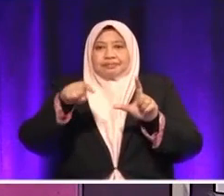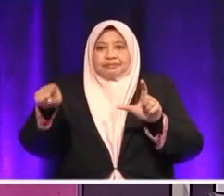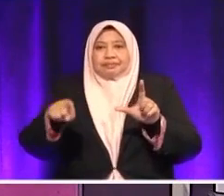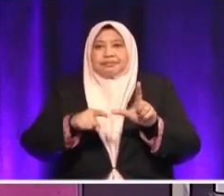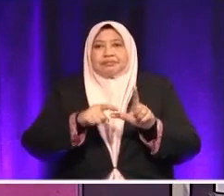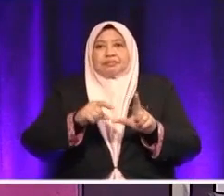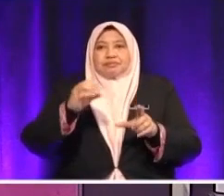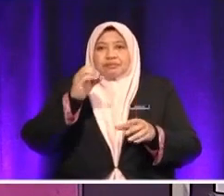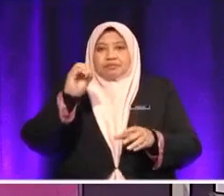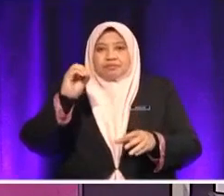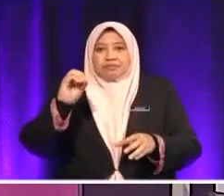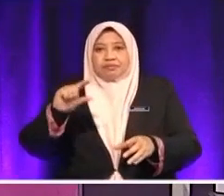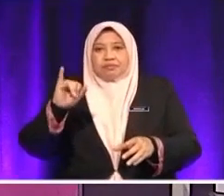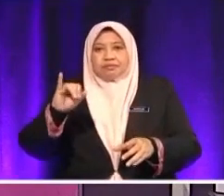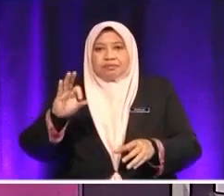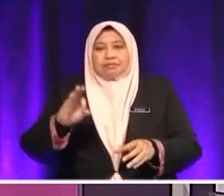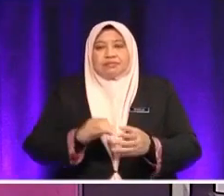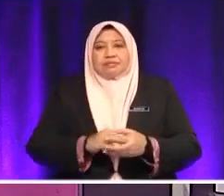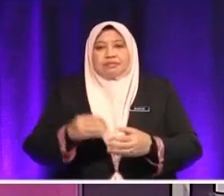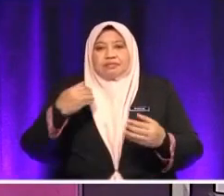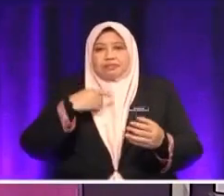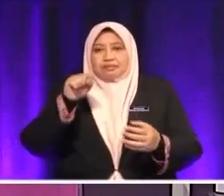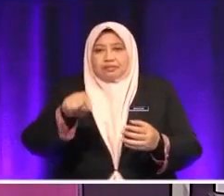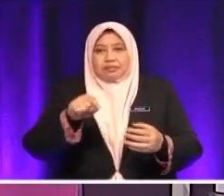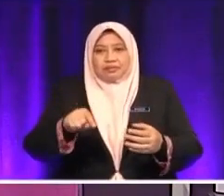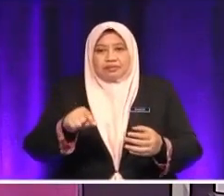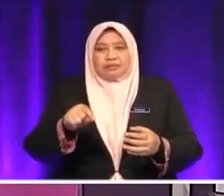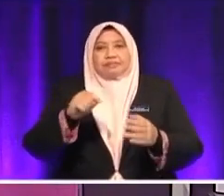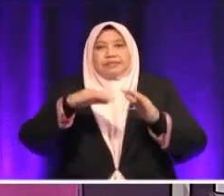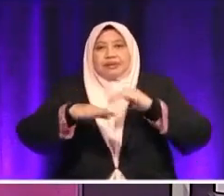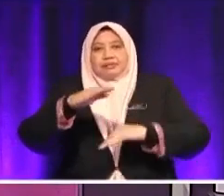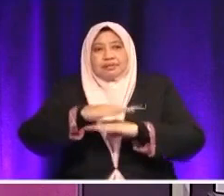sini kita ada titik minimal 144